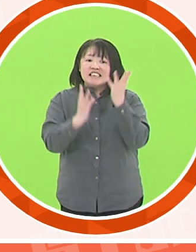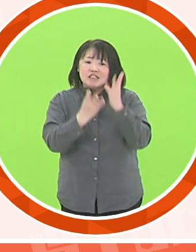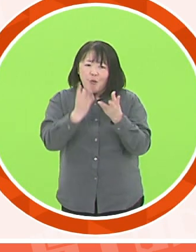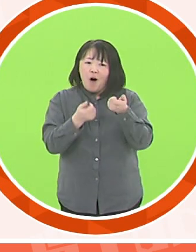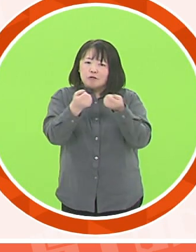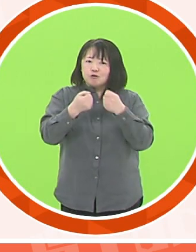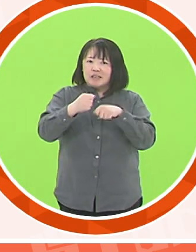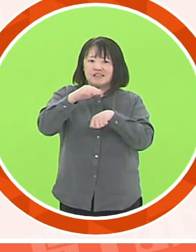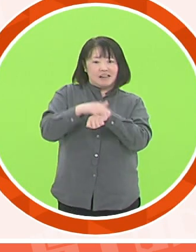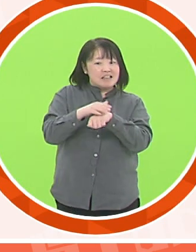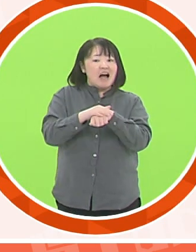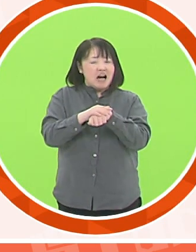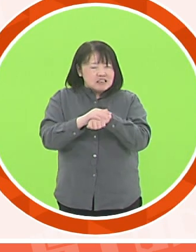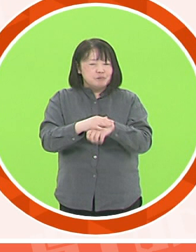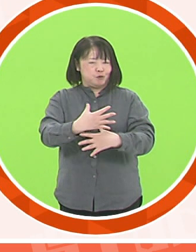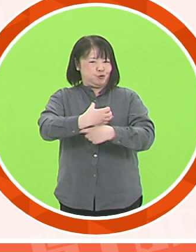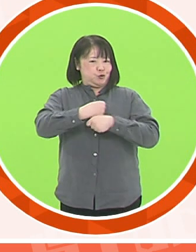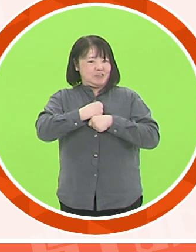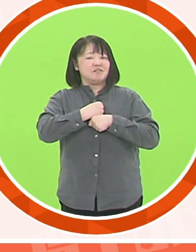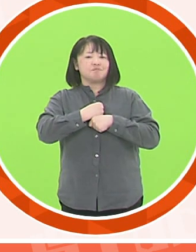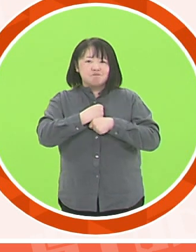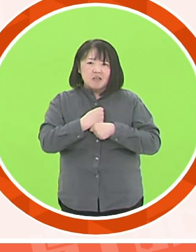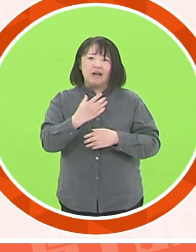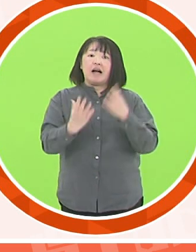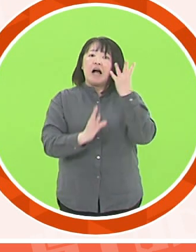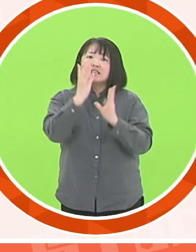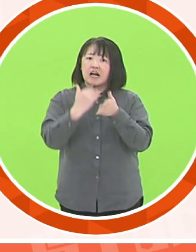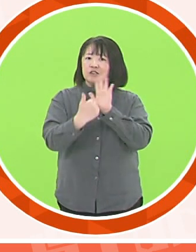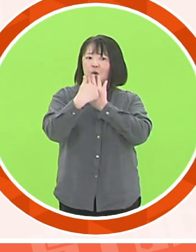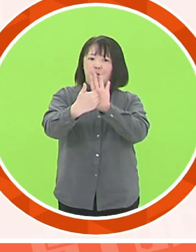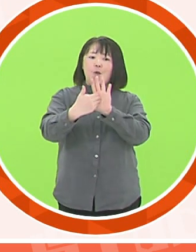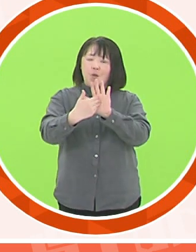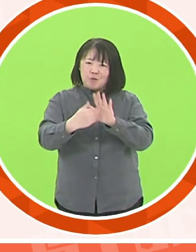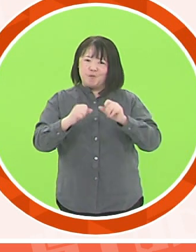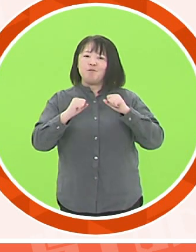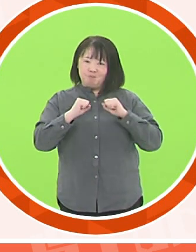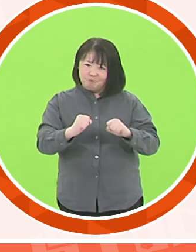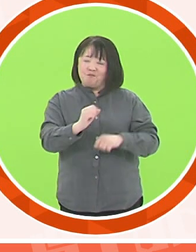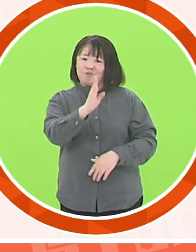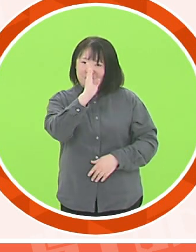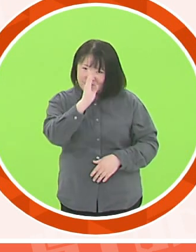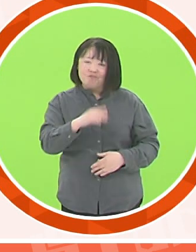度火の取り扱いに十分注意して火災予防に努めましょう。